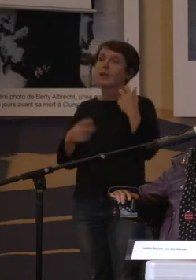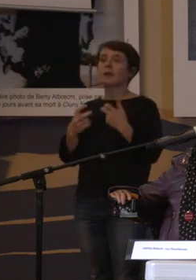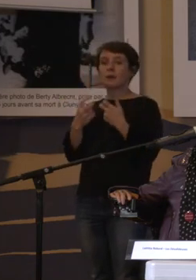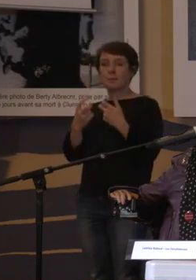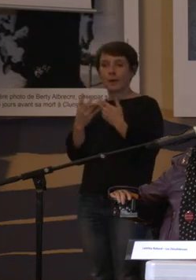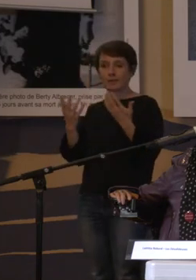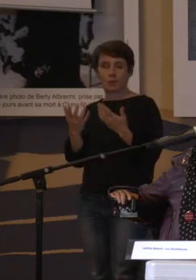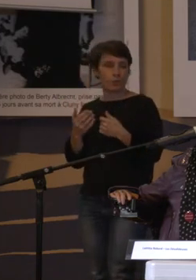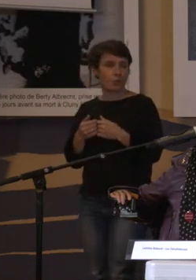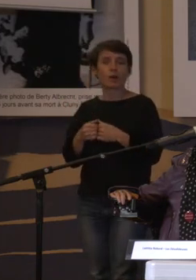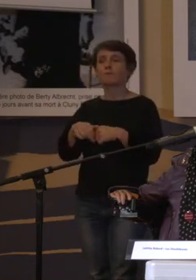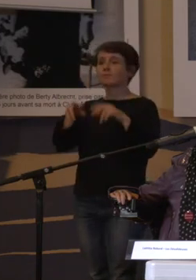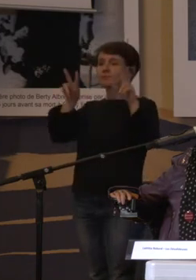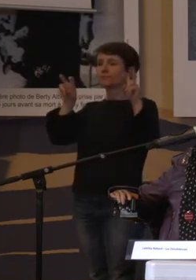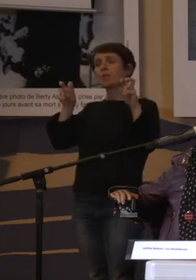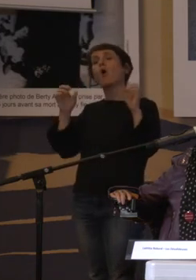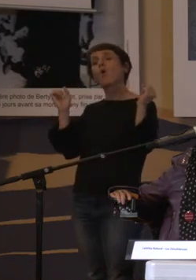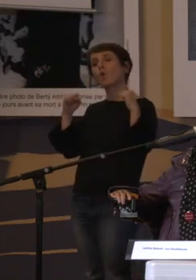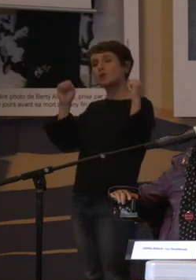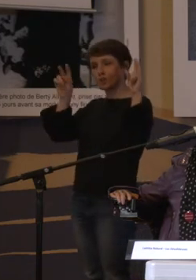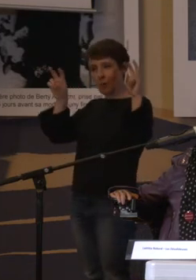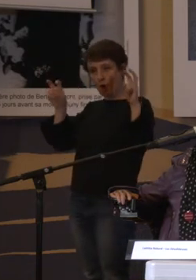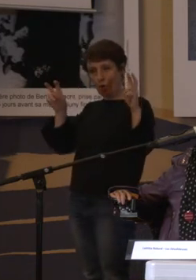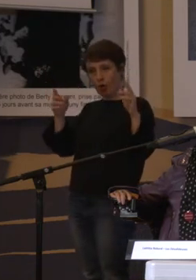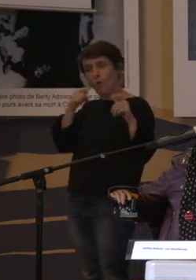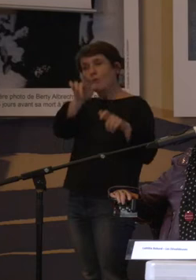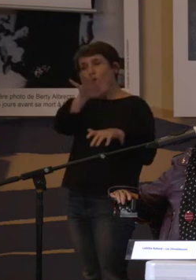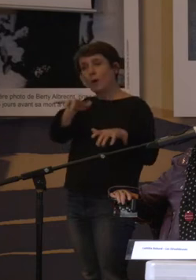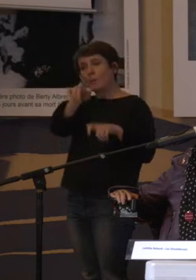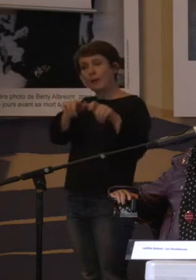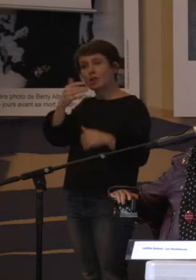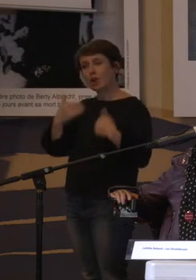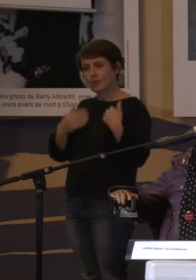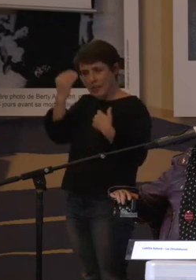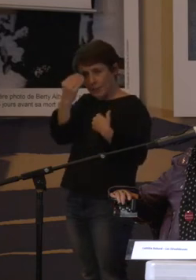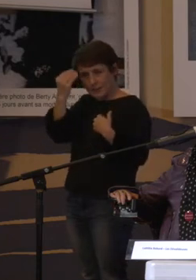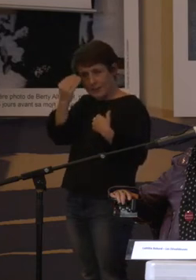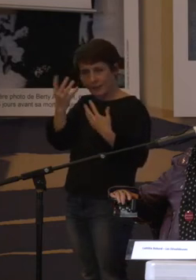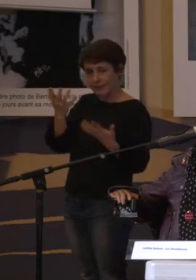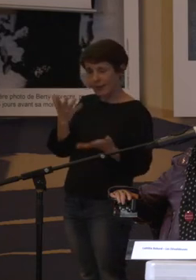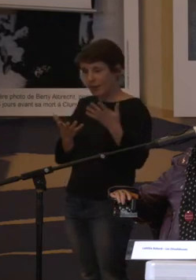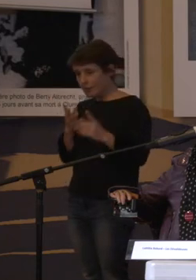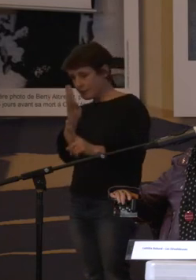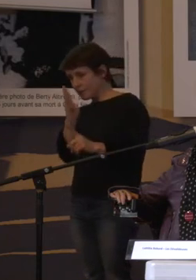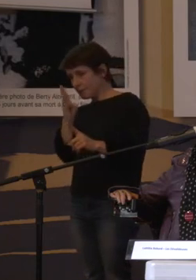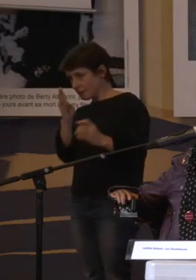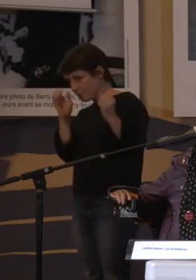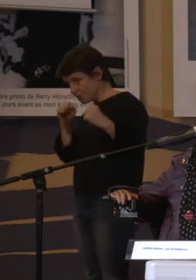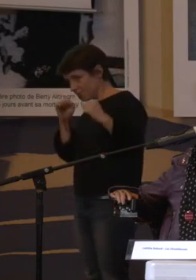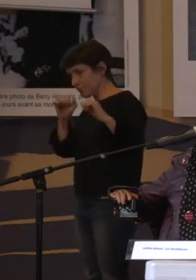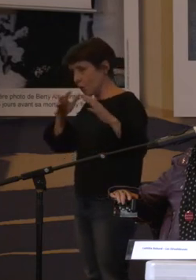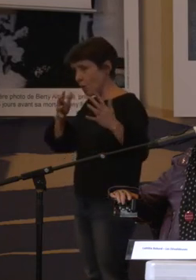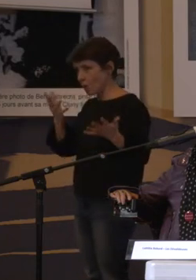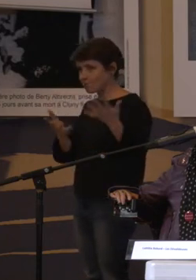l'interprétation de l'expression consentement, notamment pour le handicap psychiatrique. C'est-à-dire que on considère